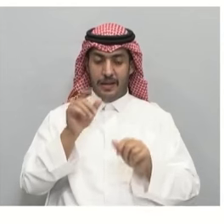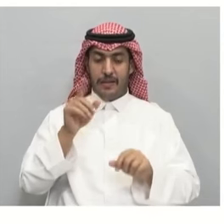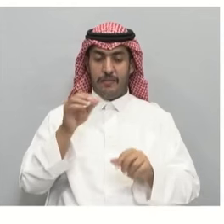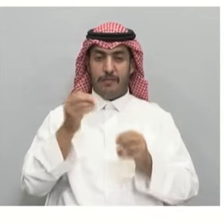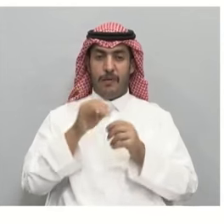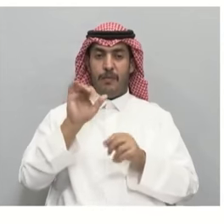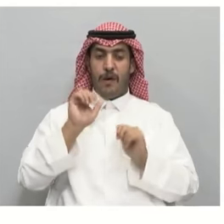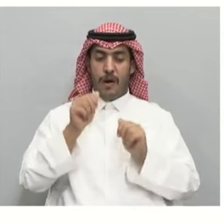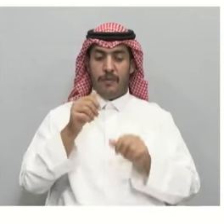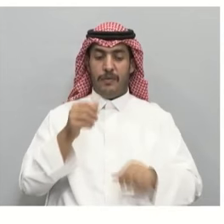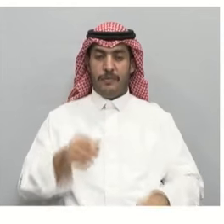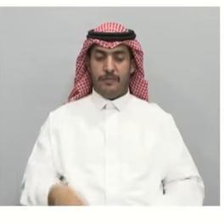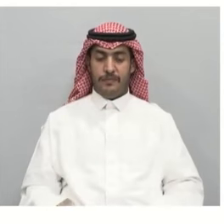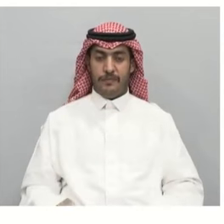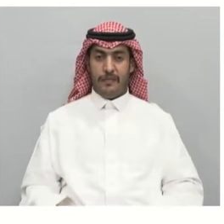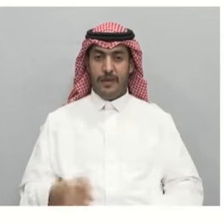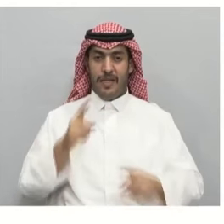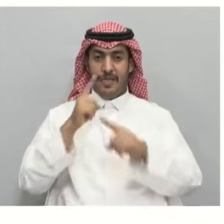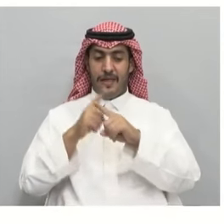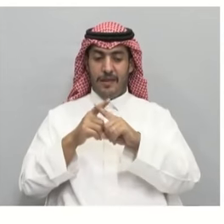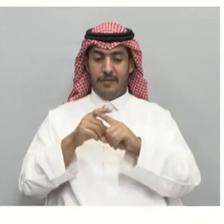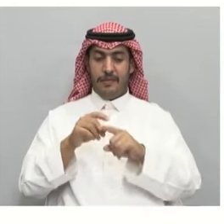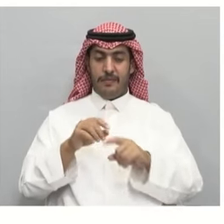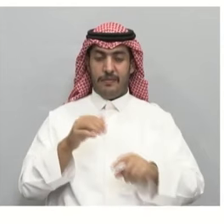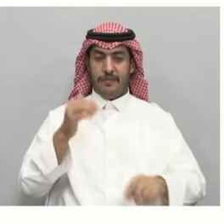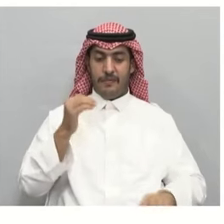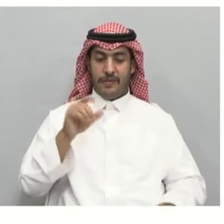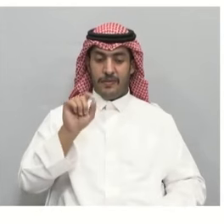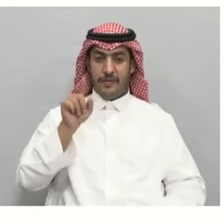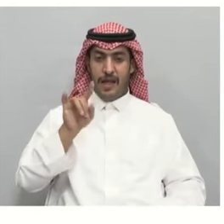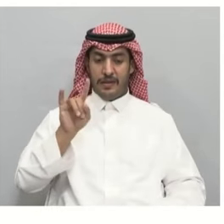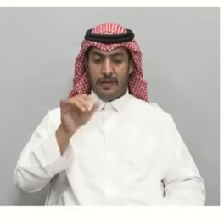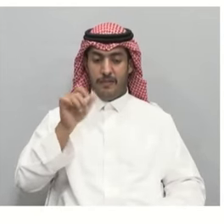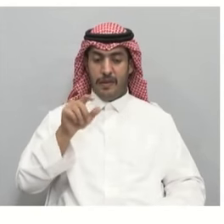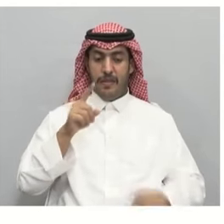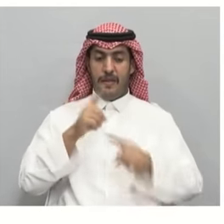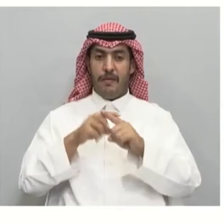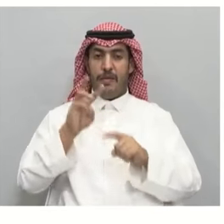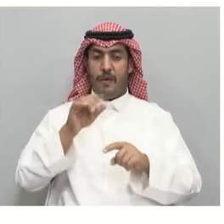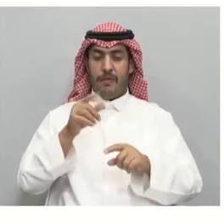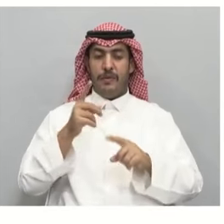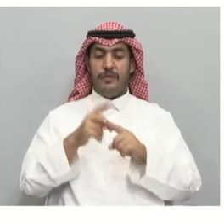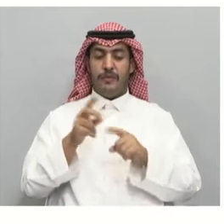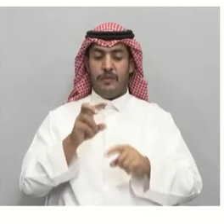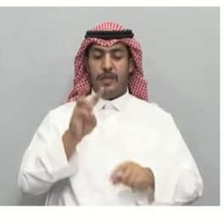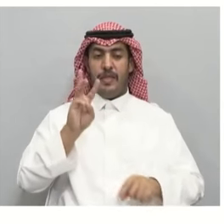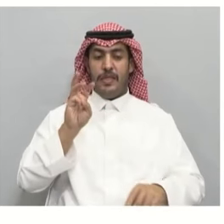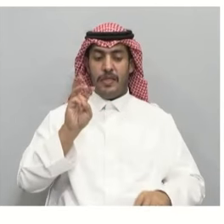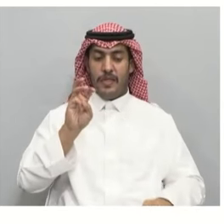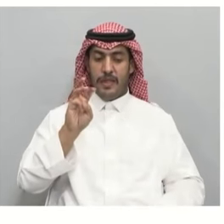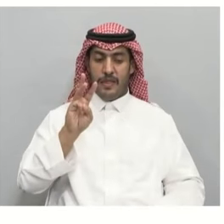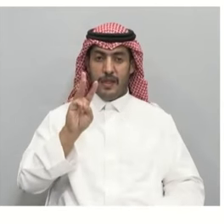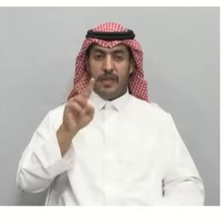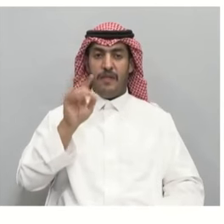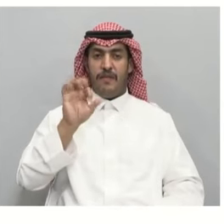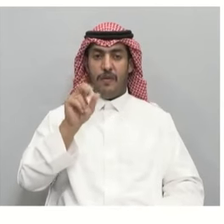المقاومه يعني لما نضربها في بعض 0.10 امبير في 30 اوم راح يعطيني الجهد الكهربائي 30 3